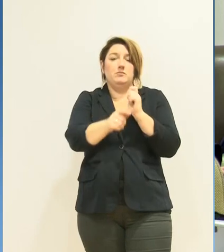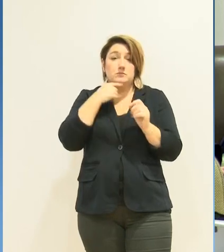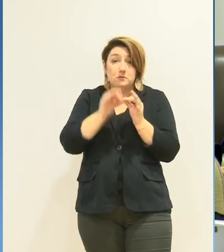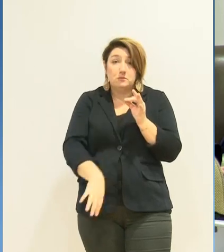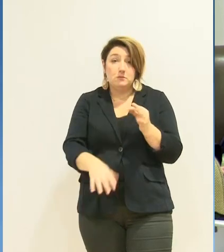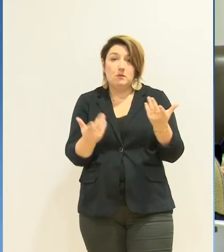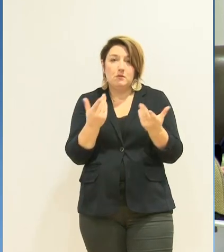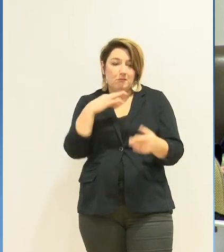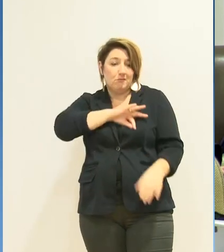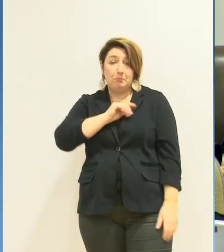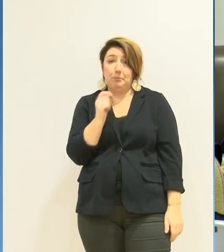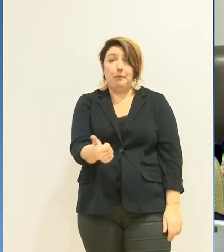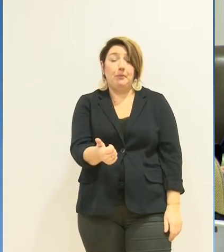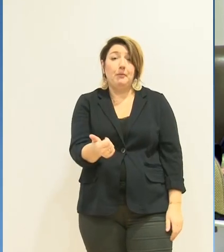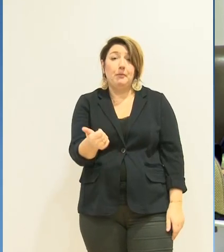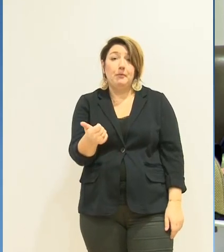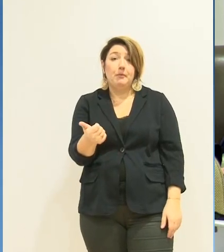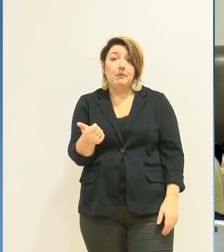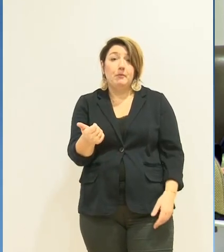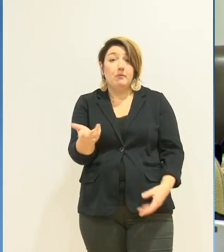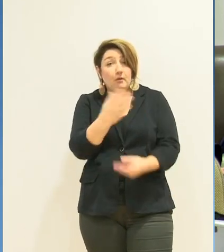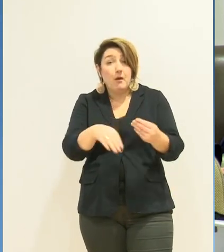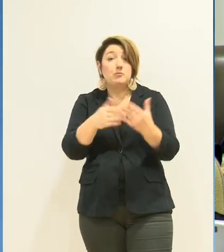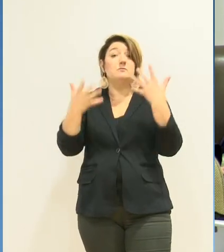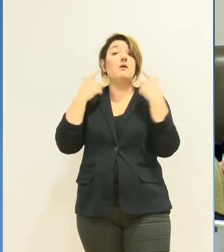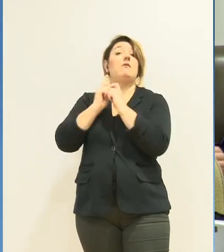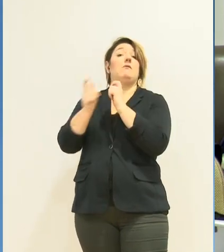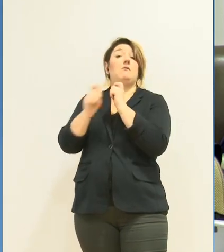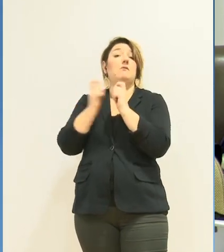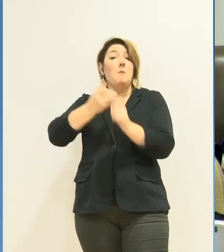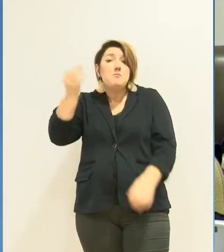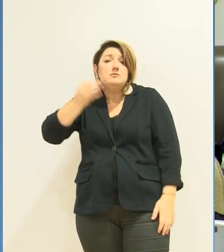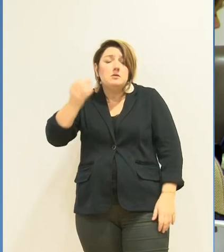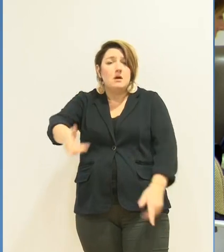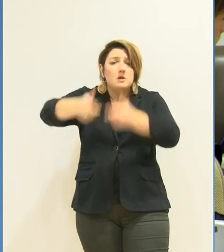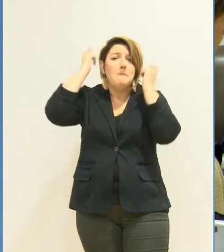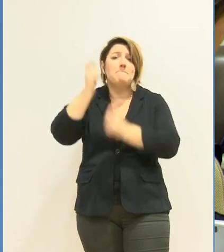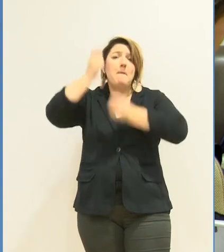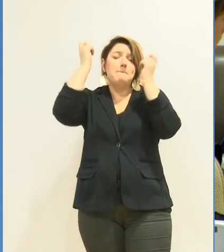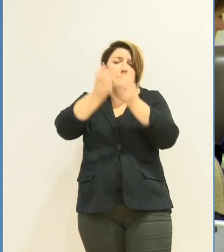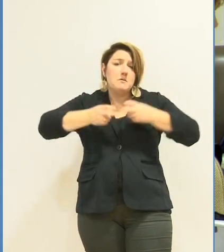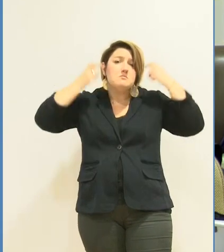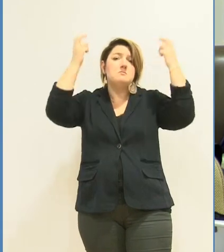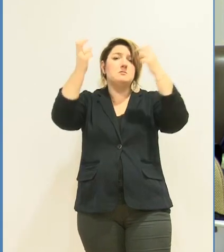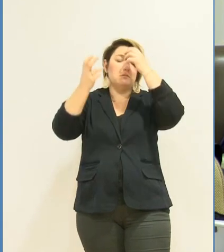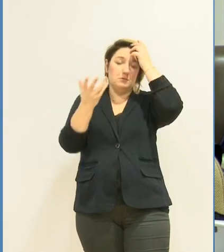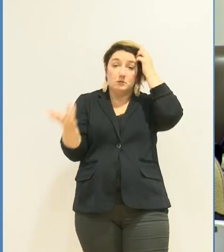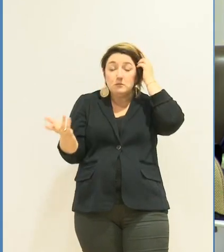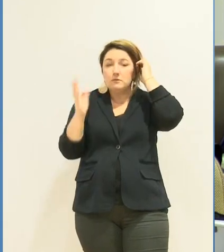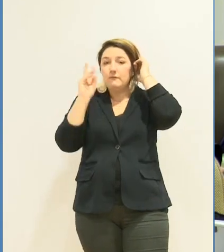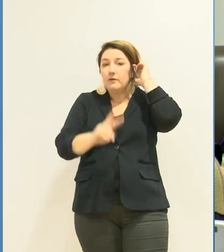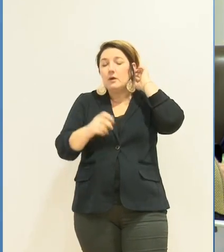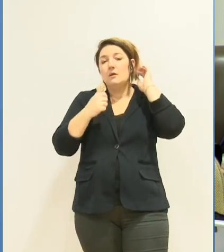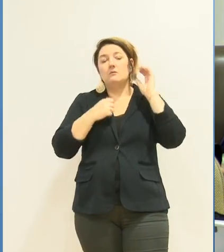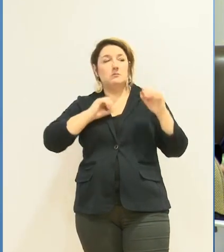dégageons et doté e de frais financiers absolument considérable donc je prends aujourd'hui que ces constatations étant